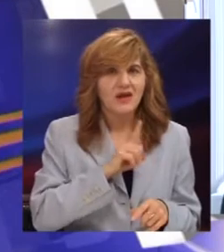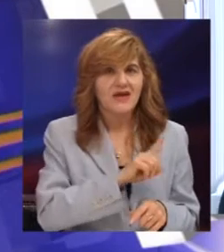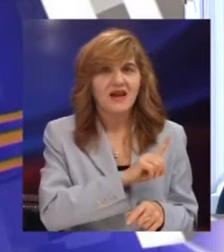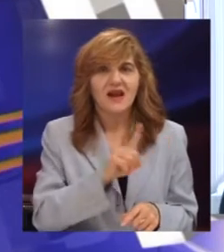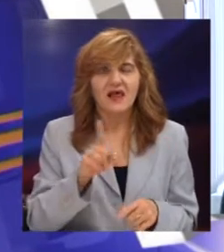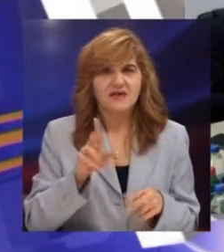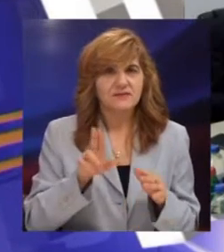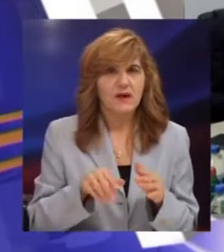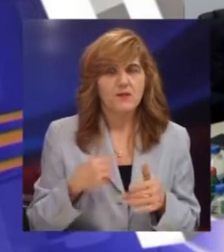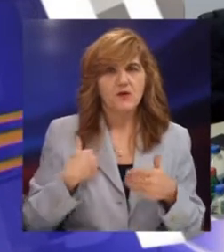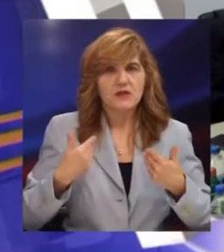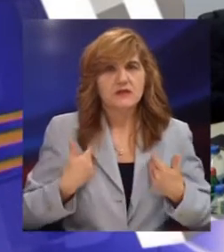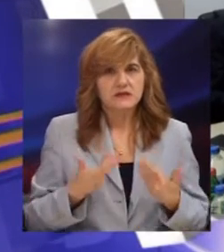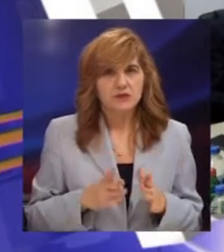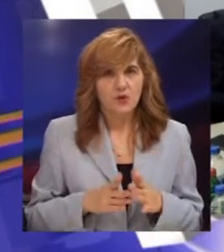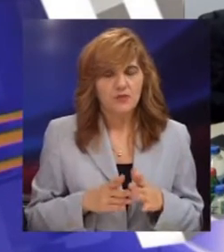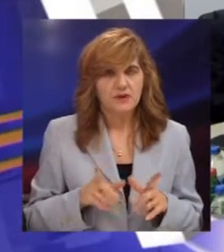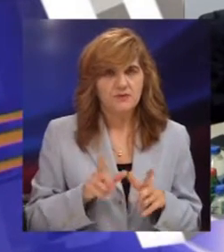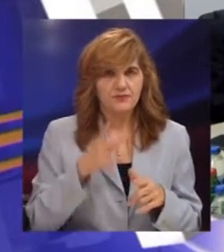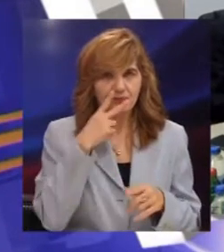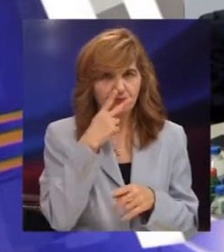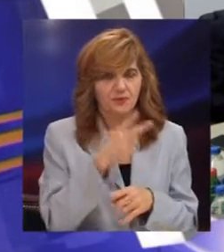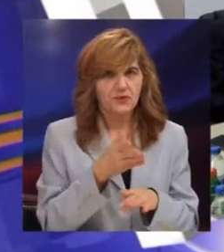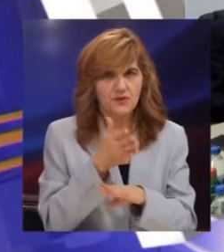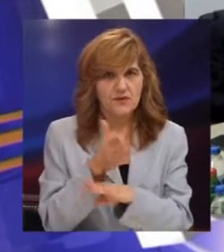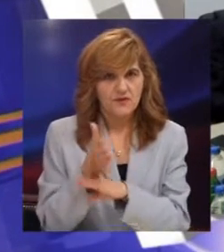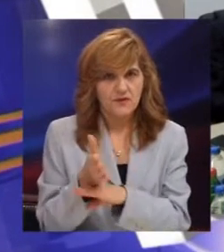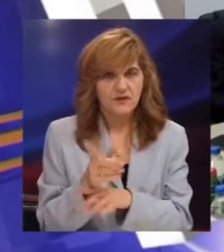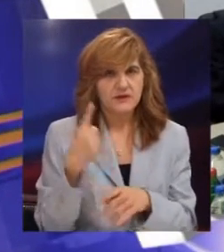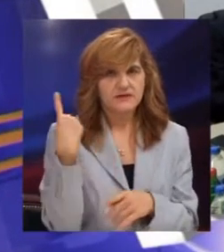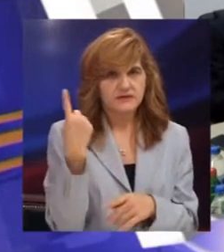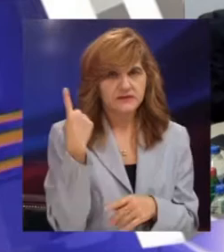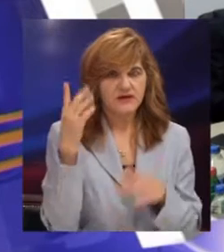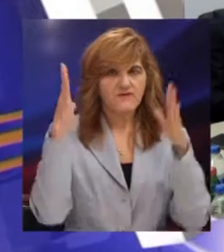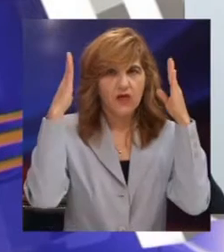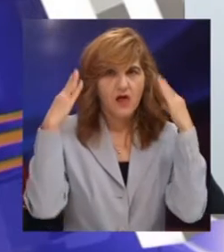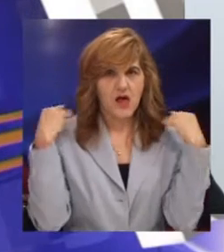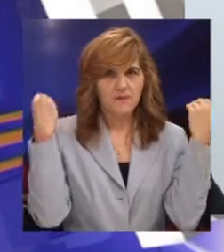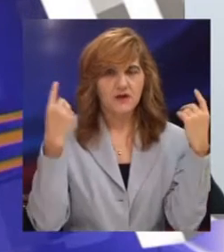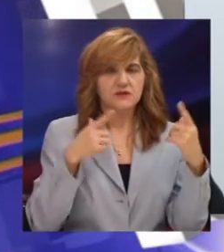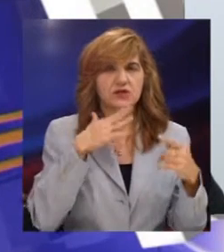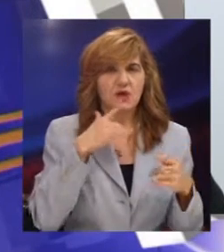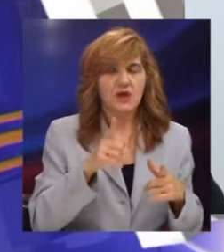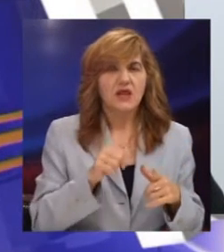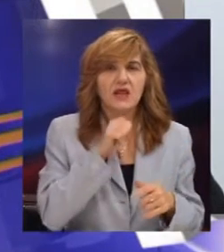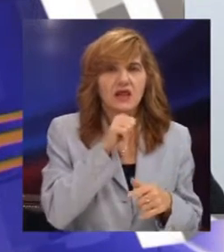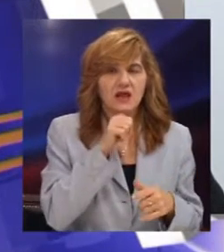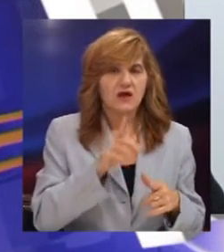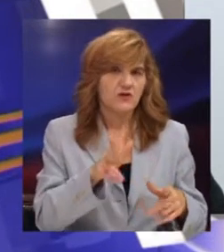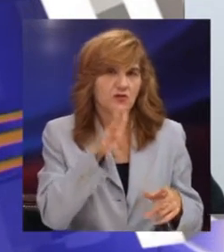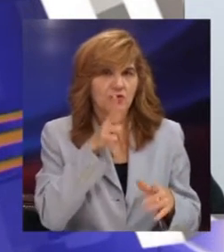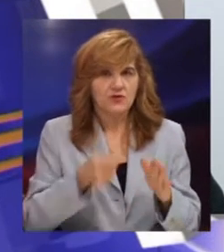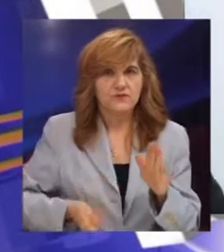ne smijemo ispustiti. Prilikom posete kompaniji ATB Sever, ambasador Irana istakao je da je Iran spreman